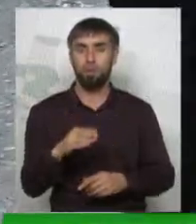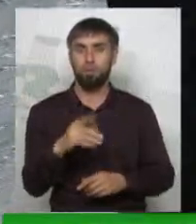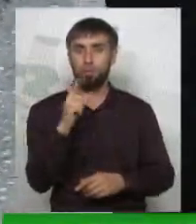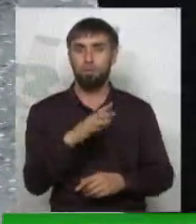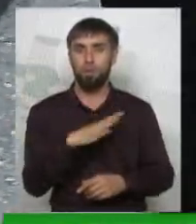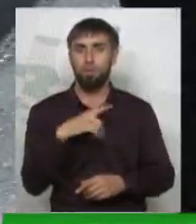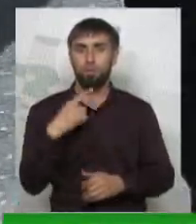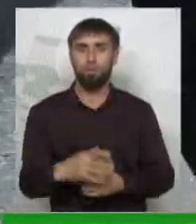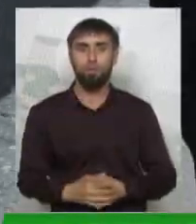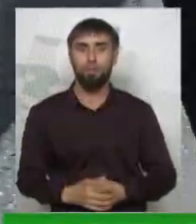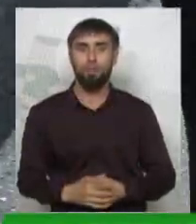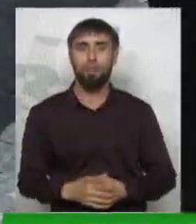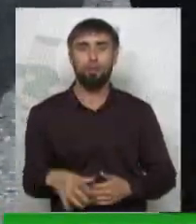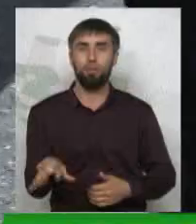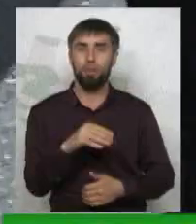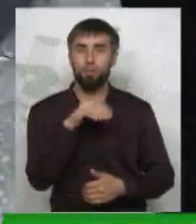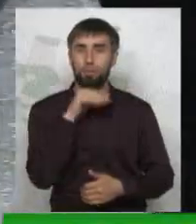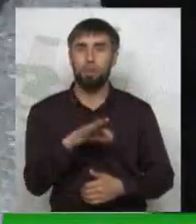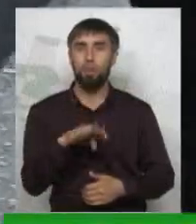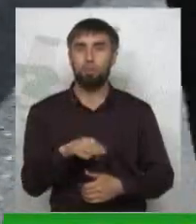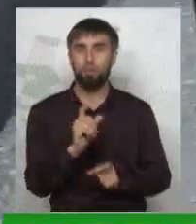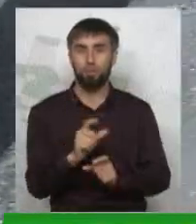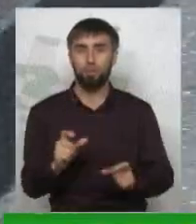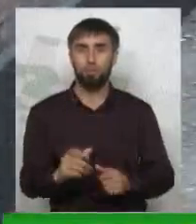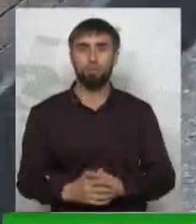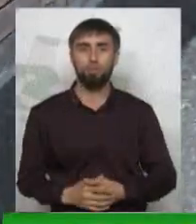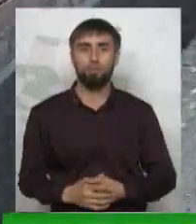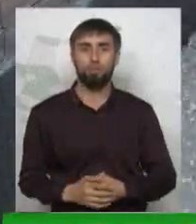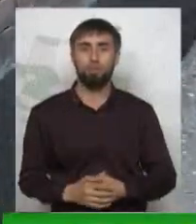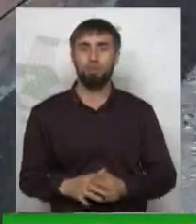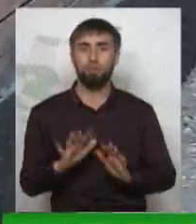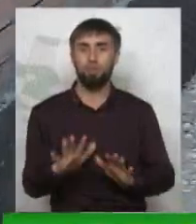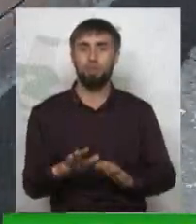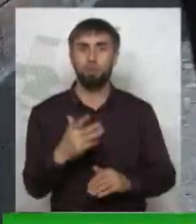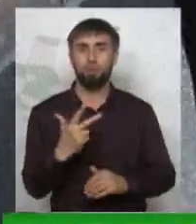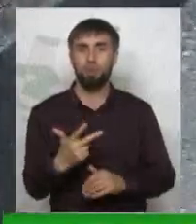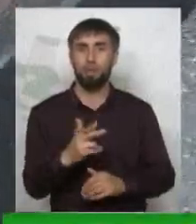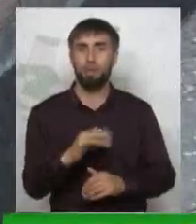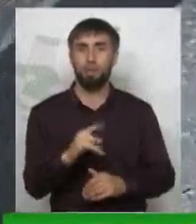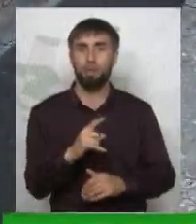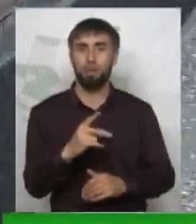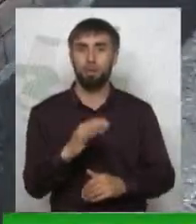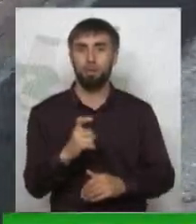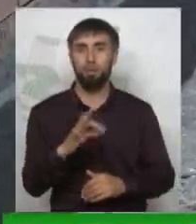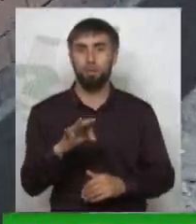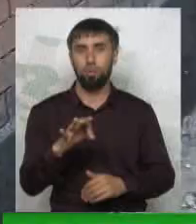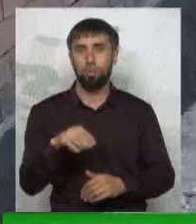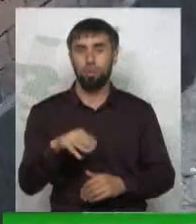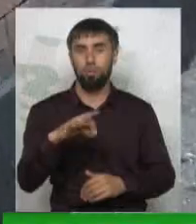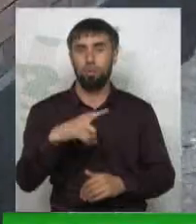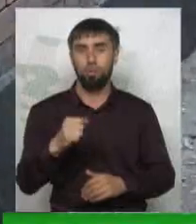фразу: «Все профессии от людей, только 3 из них от Бога